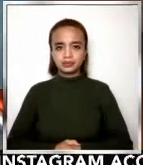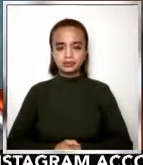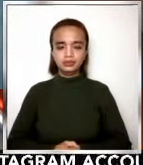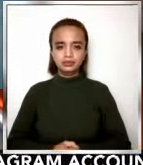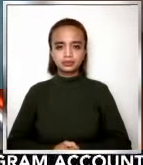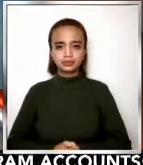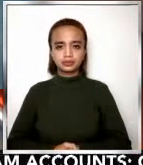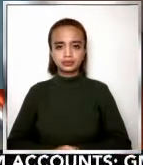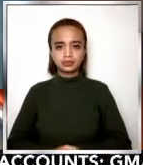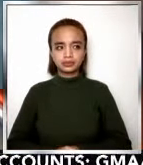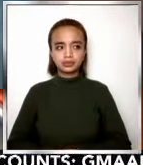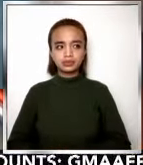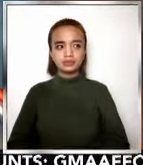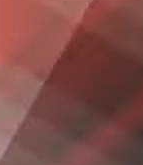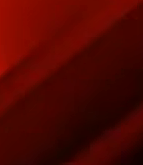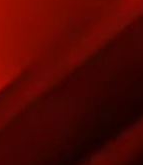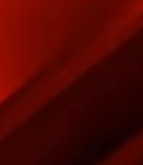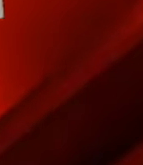nakatutok 24 oras.